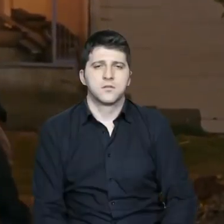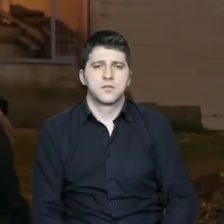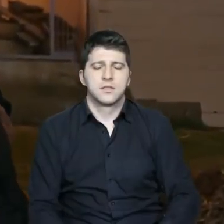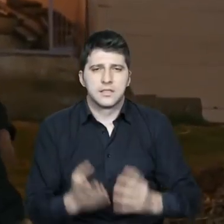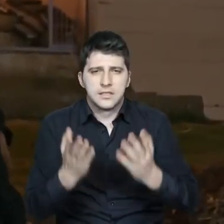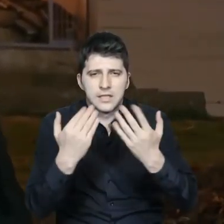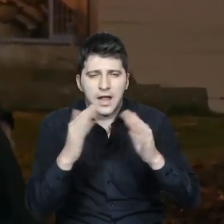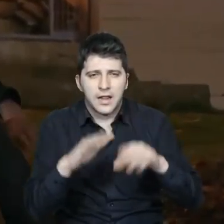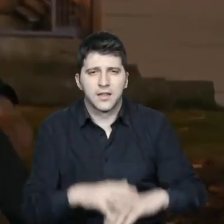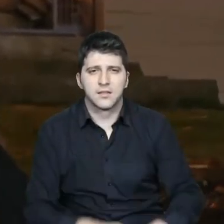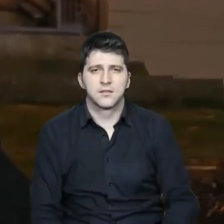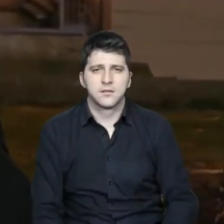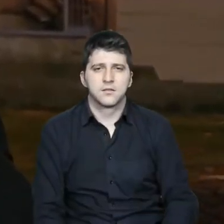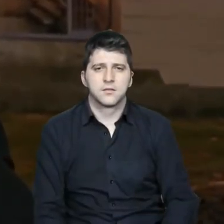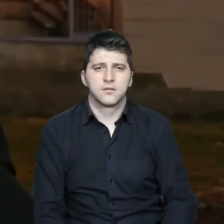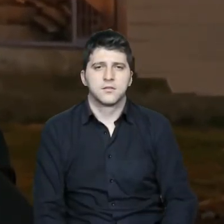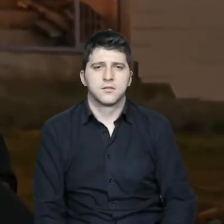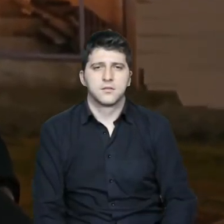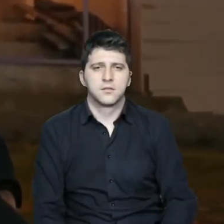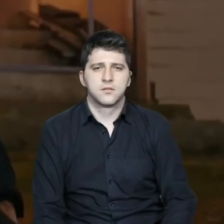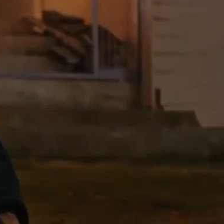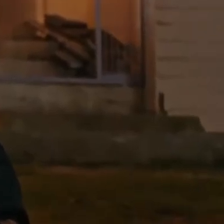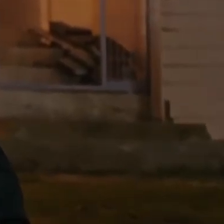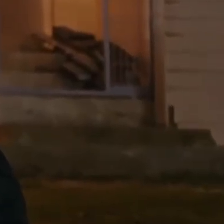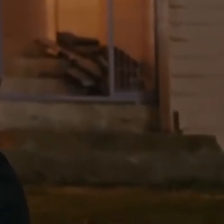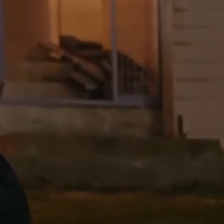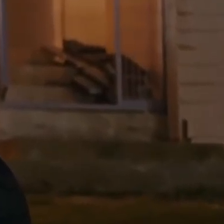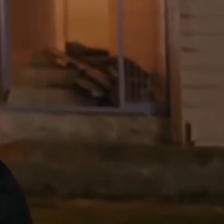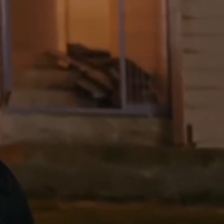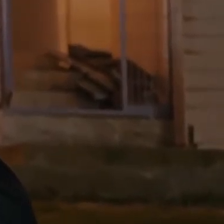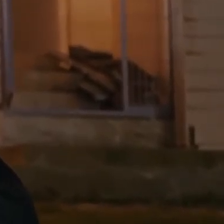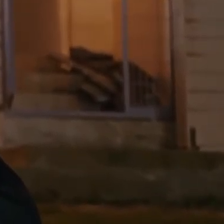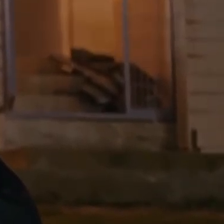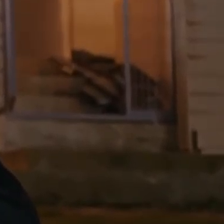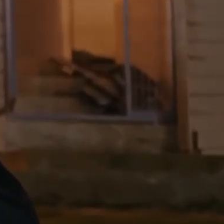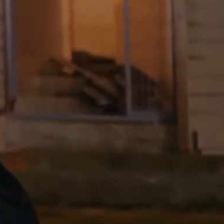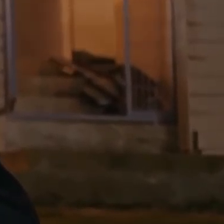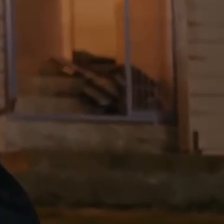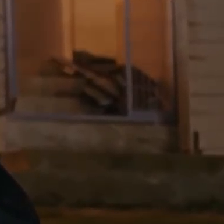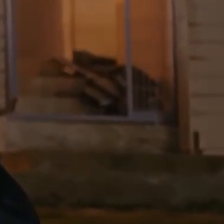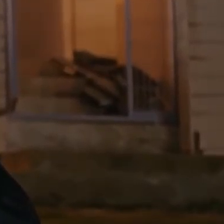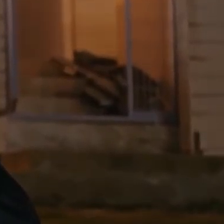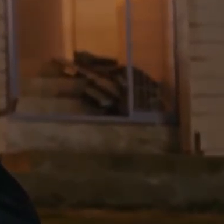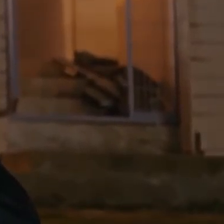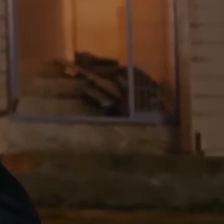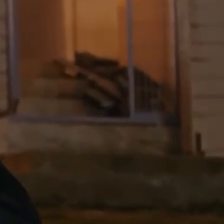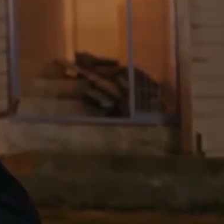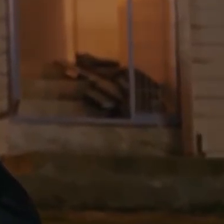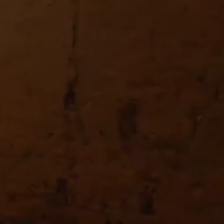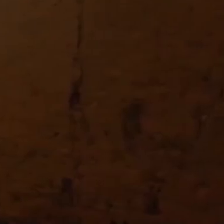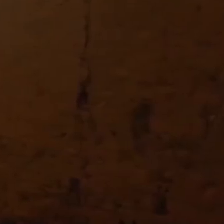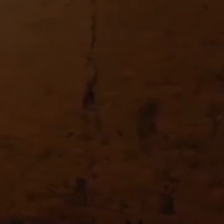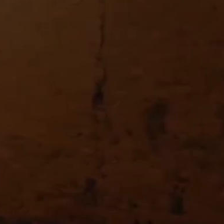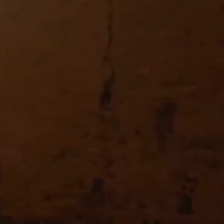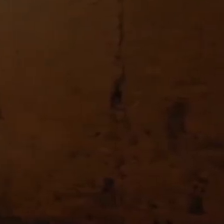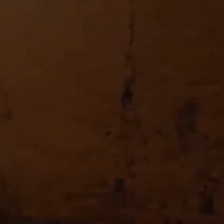oturttu. Kendisi dizleri üzerine çöktü. Asil'i tutarken elektrik direğine çarpmış haldeki önü enkaza dönen kamyoneti fark